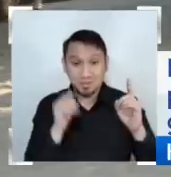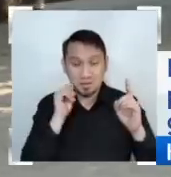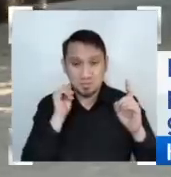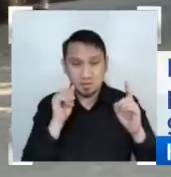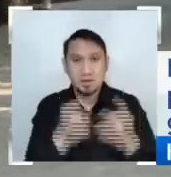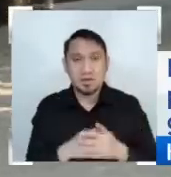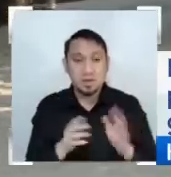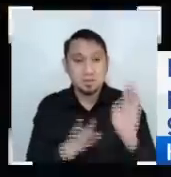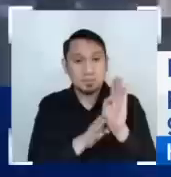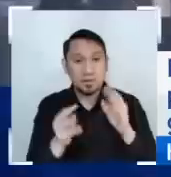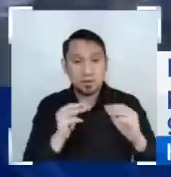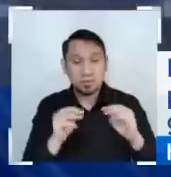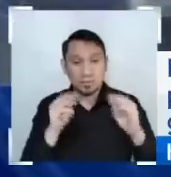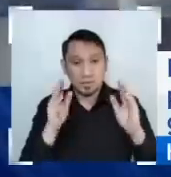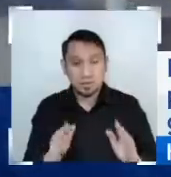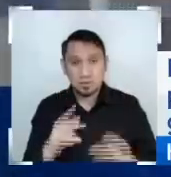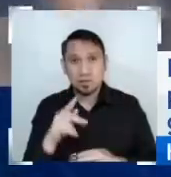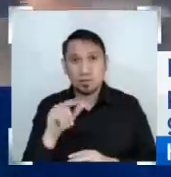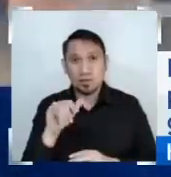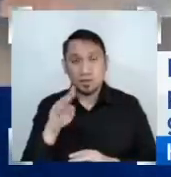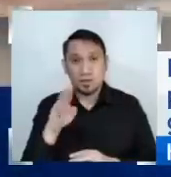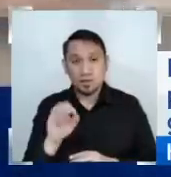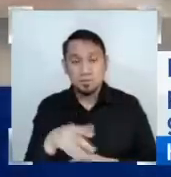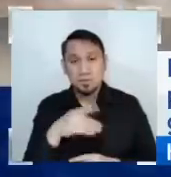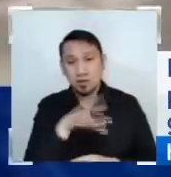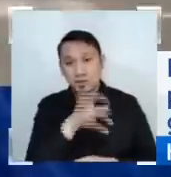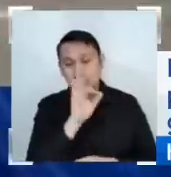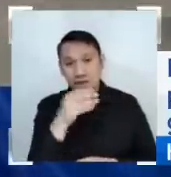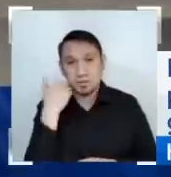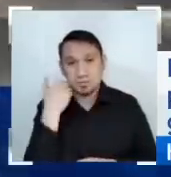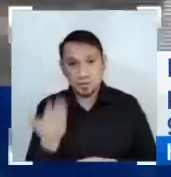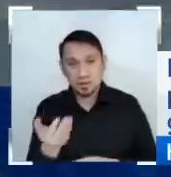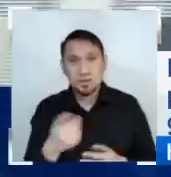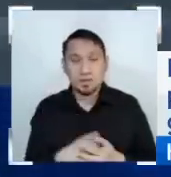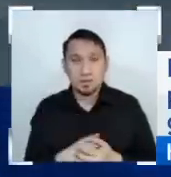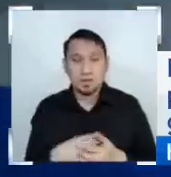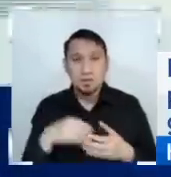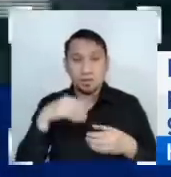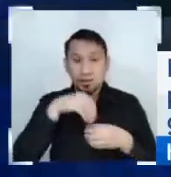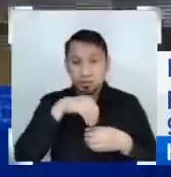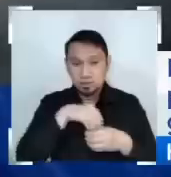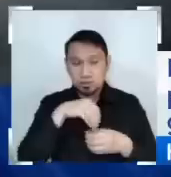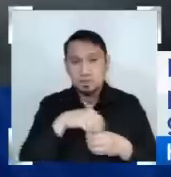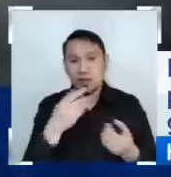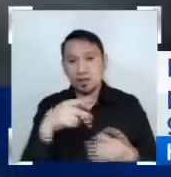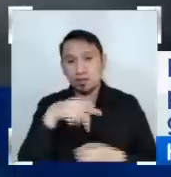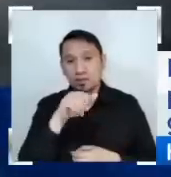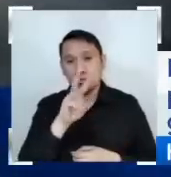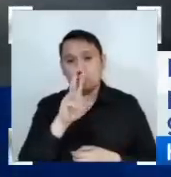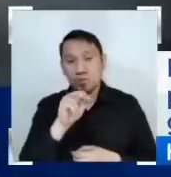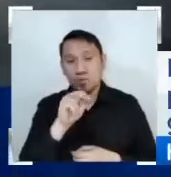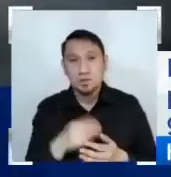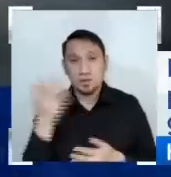isang pawn shop sa Calibo, Aklan, bangkay na ng matagpuan ng mga kapwa-empleyado sa pinapasukang sanglaan noong Lunes. Itinuturong